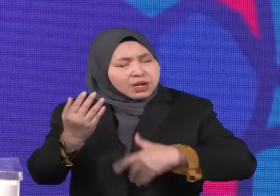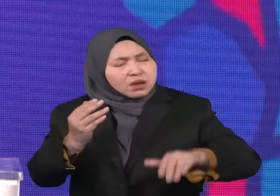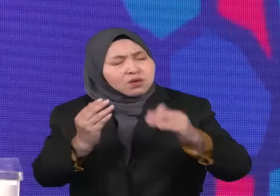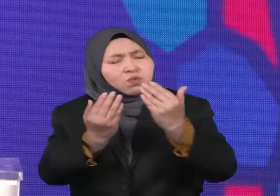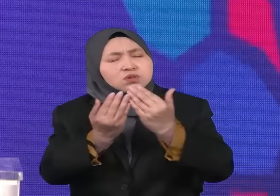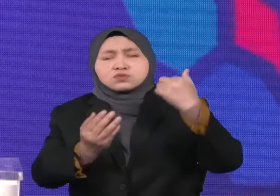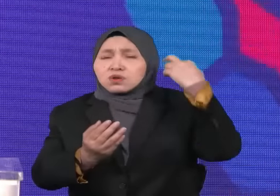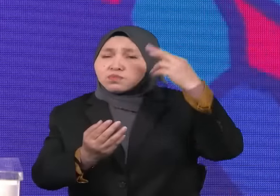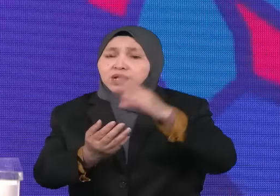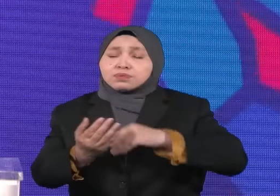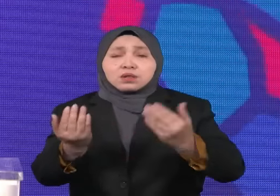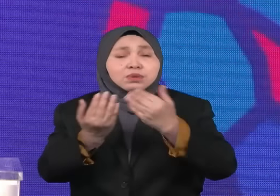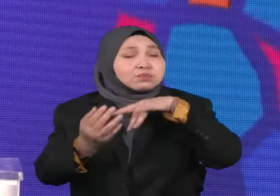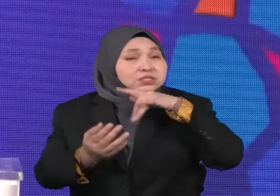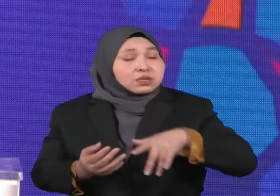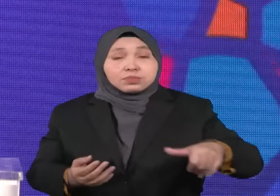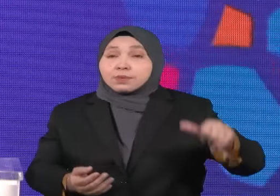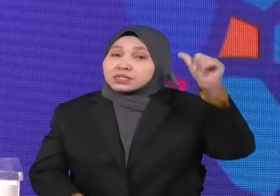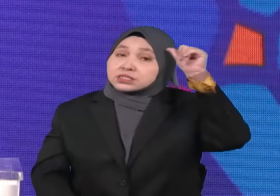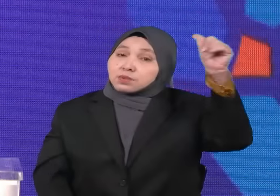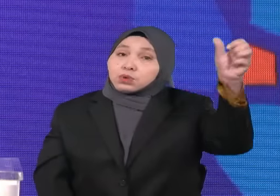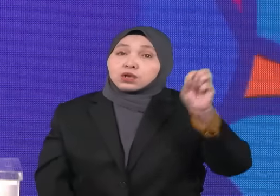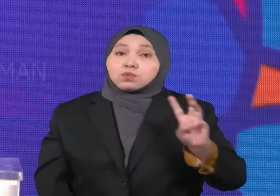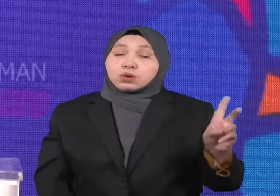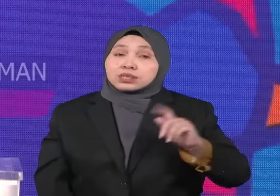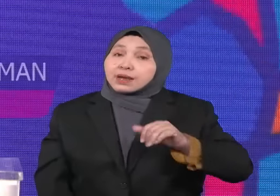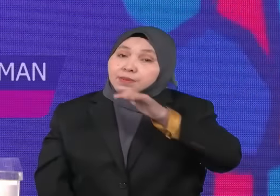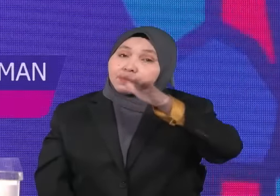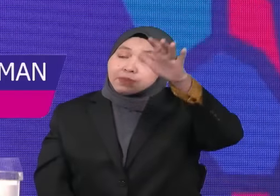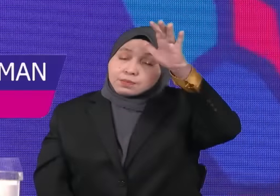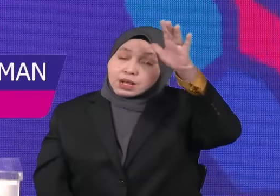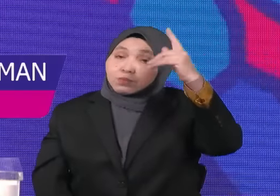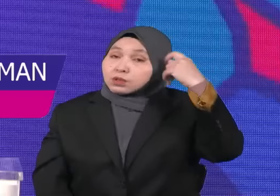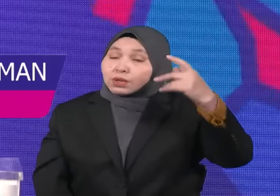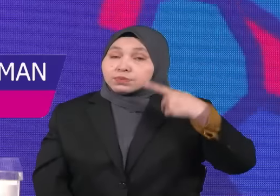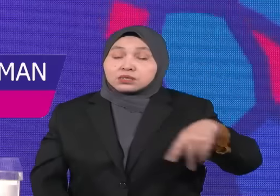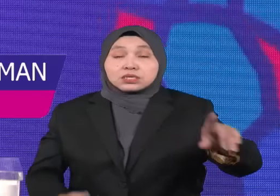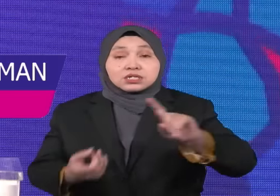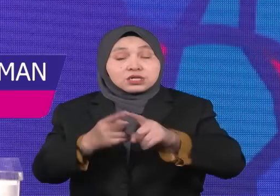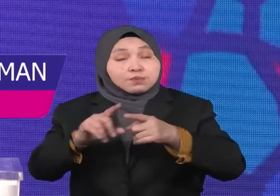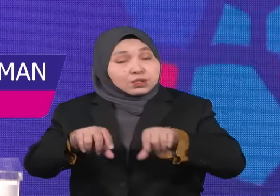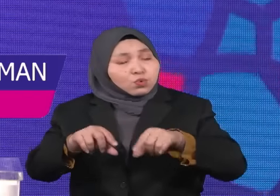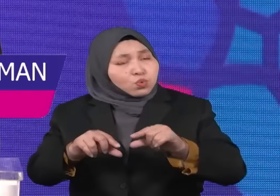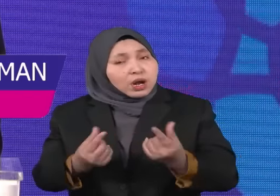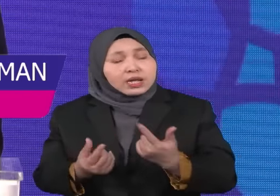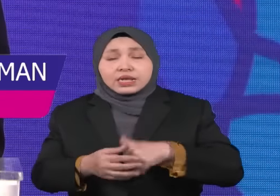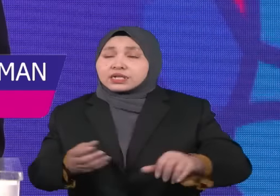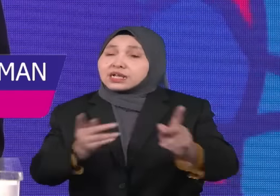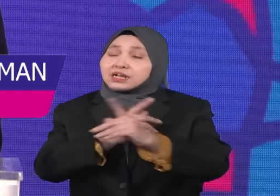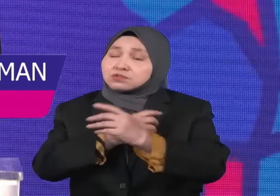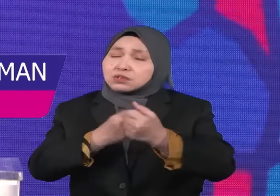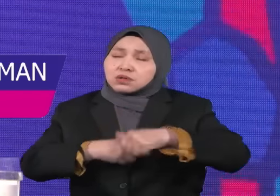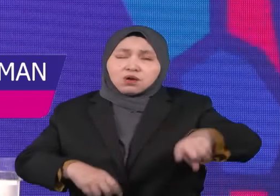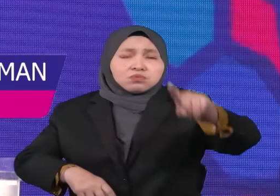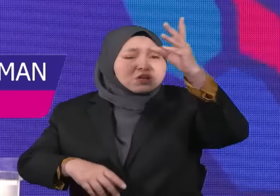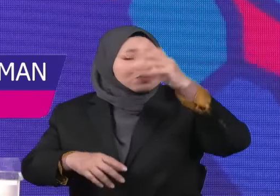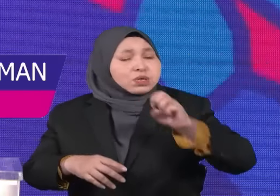wa sahbihi man walah wa ba'd. Assalamualaikum warahmatullahi wabarakatuh. Ibu ayah, tuan-tuan dan puan-puan, sahabat Al-Quran yang dikasihi dirahmati Allah Subhanahu wa